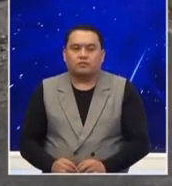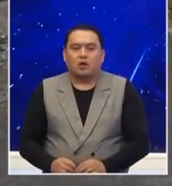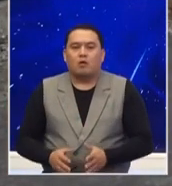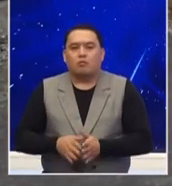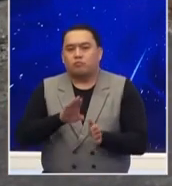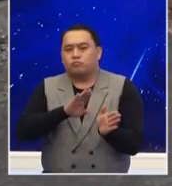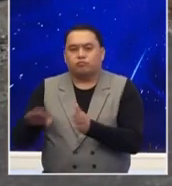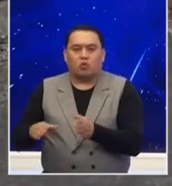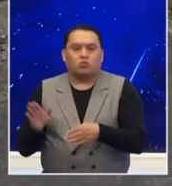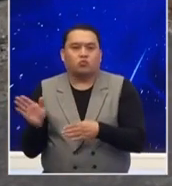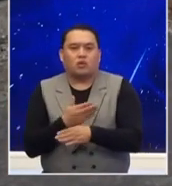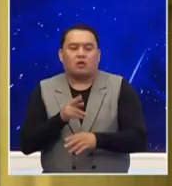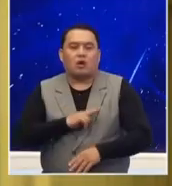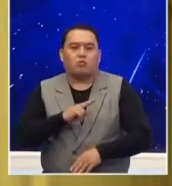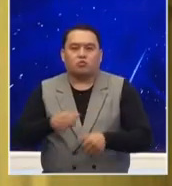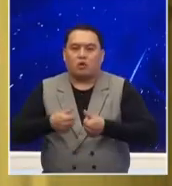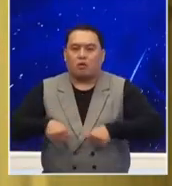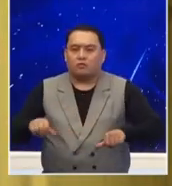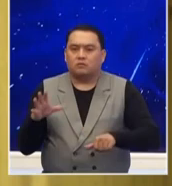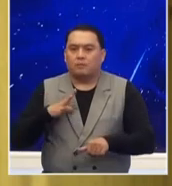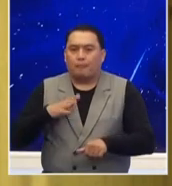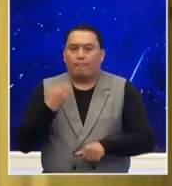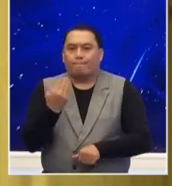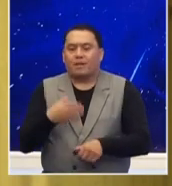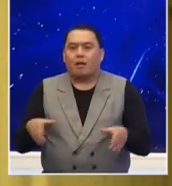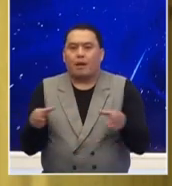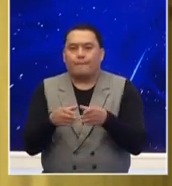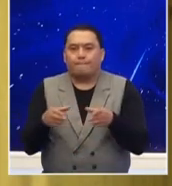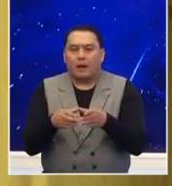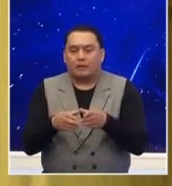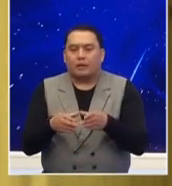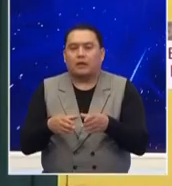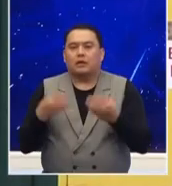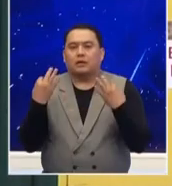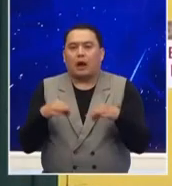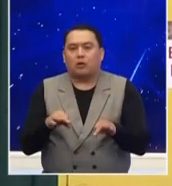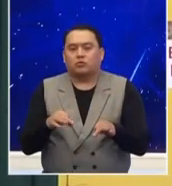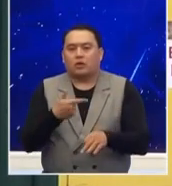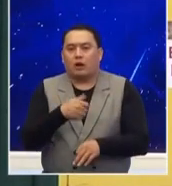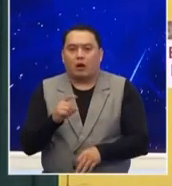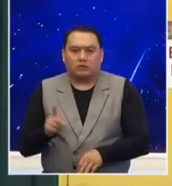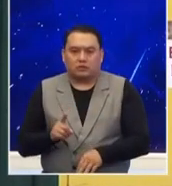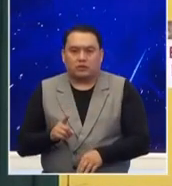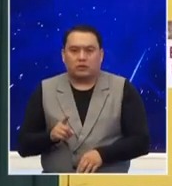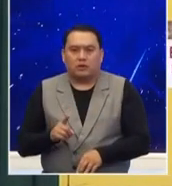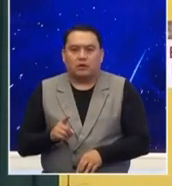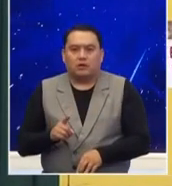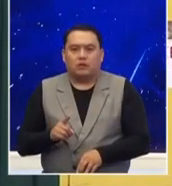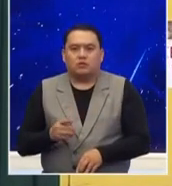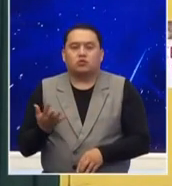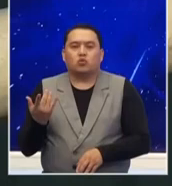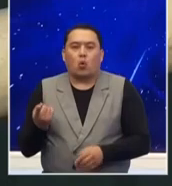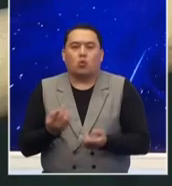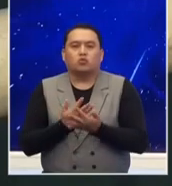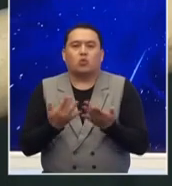устранения этих недоработок, комиссия, в числе которых и сотрудники Кастрансгаза, дает разрешение на подачу голубого топлива. Но сколько времени ждать